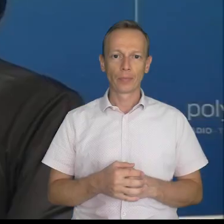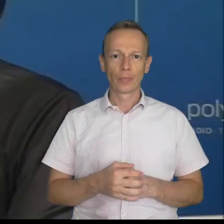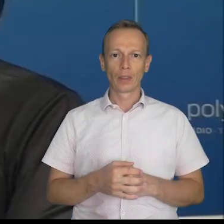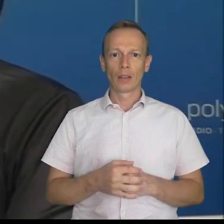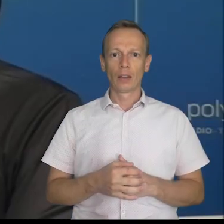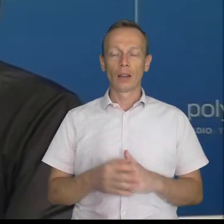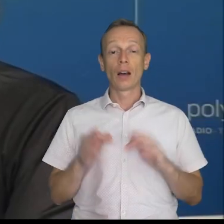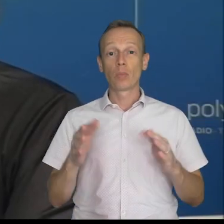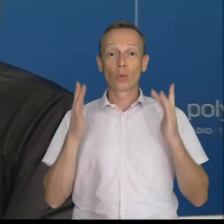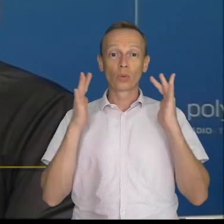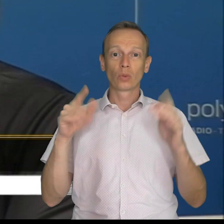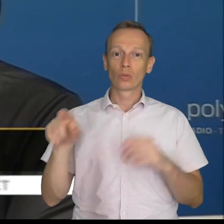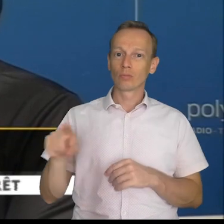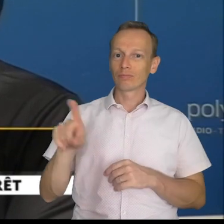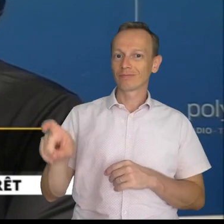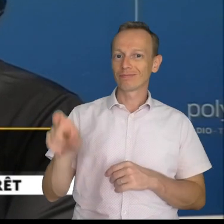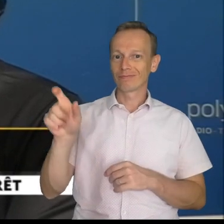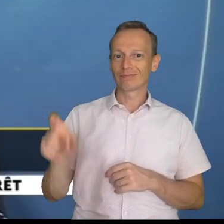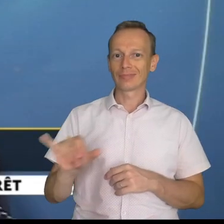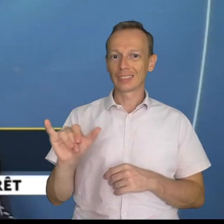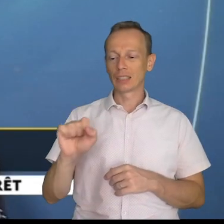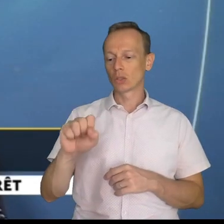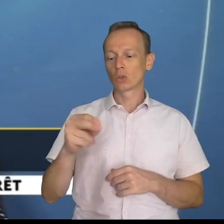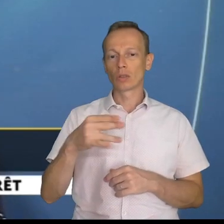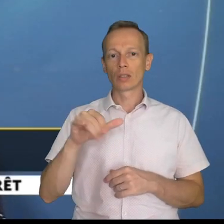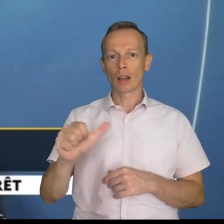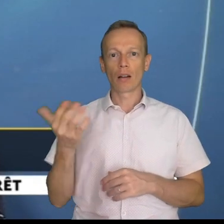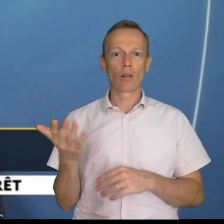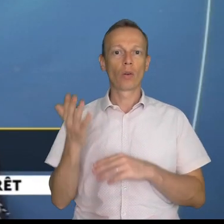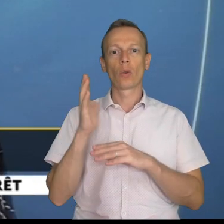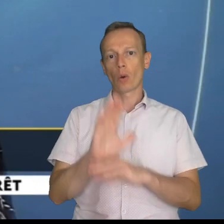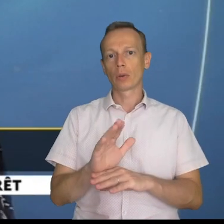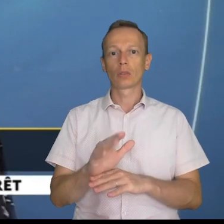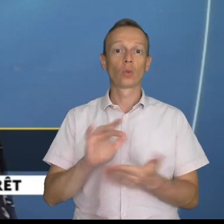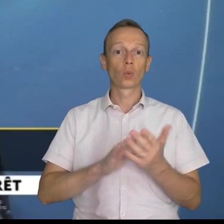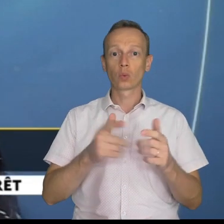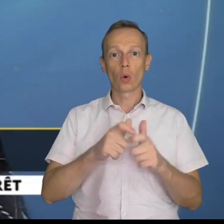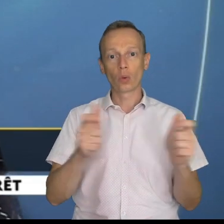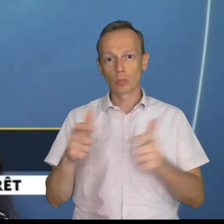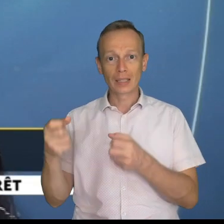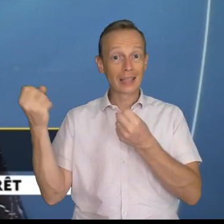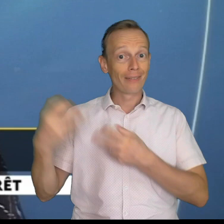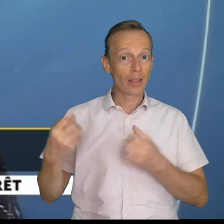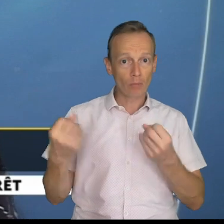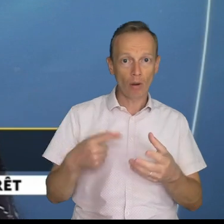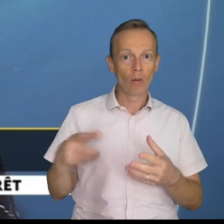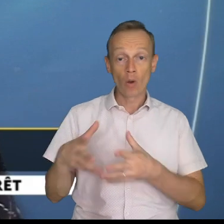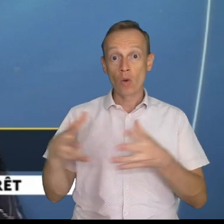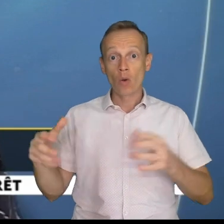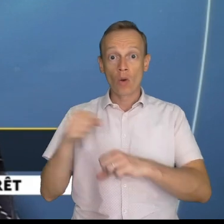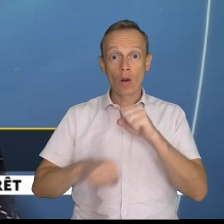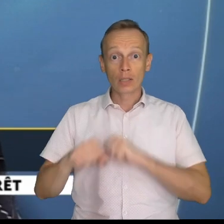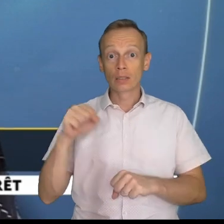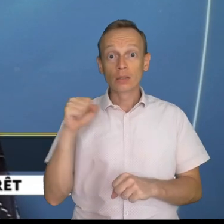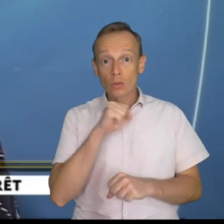Côté culture, j'ai choisi d'interviewer Sonia parce que c'est la représentante, on va dire, de toutes les sociétés d'événementiel, puisque c'est le plus